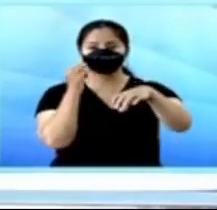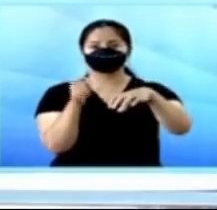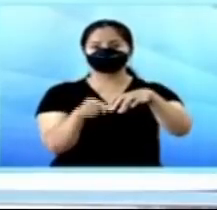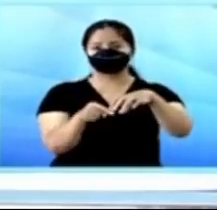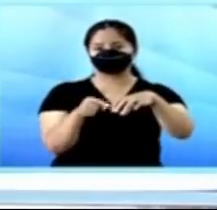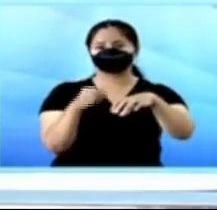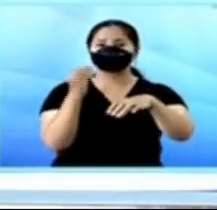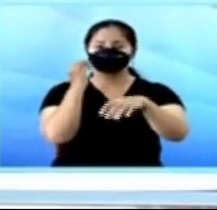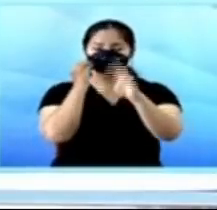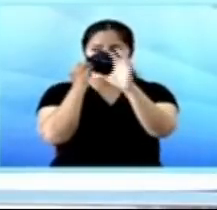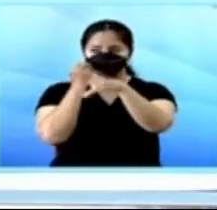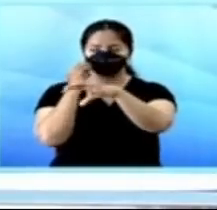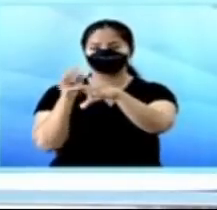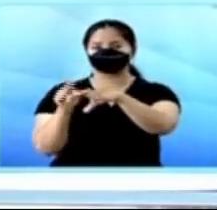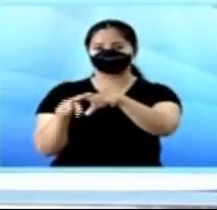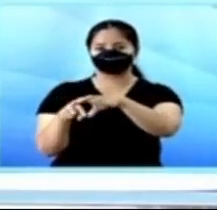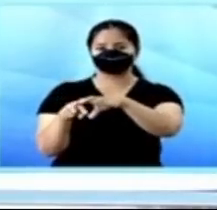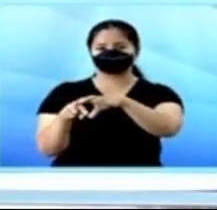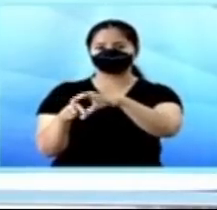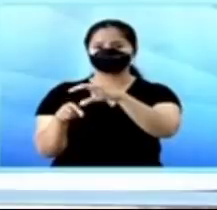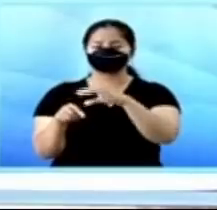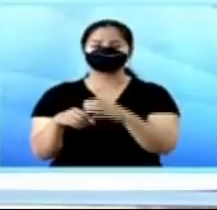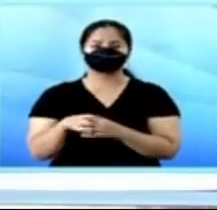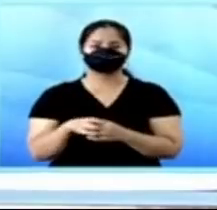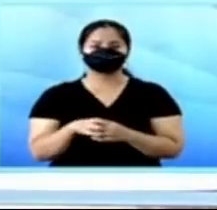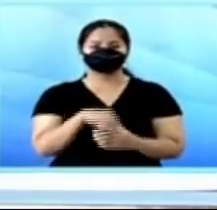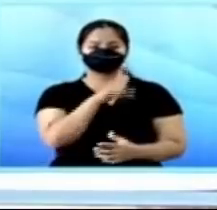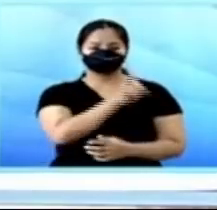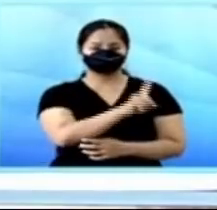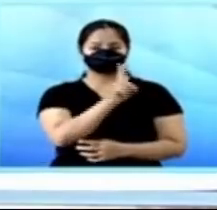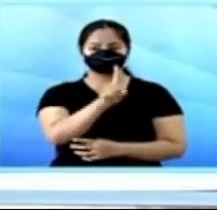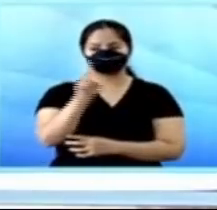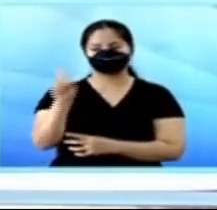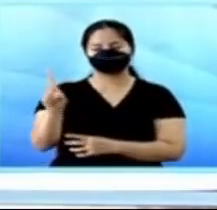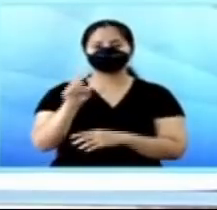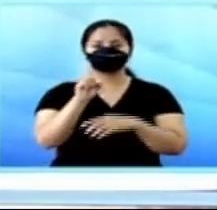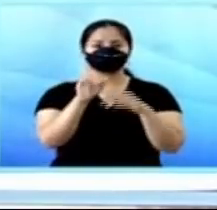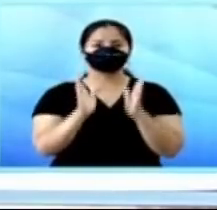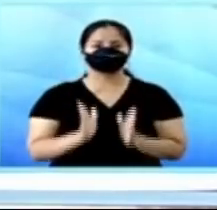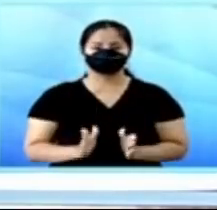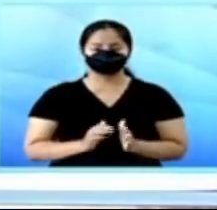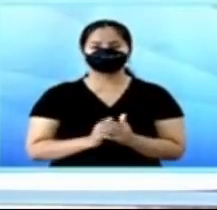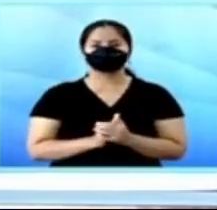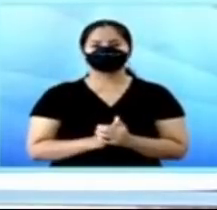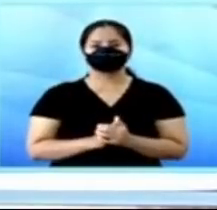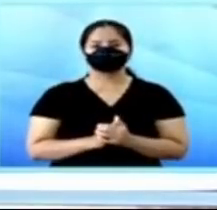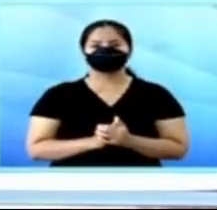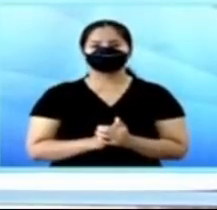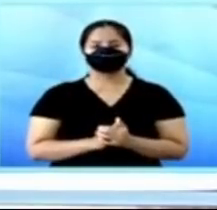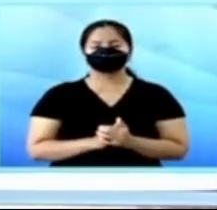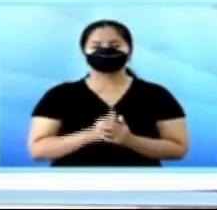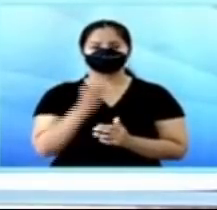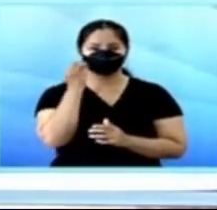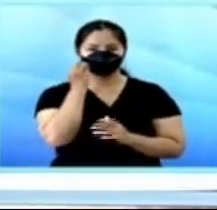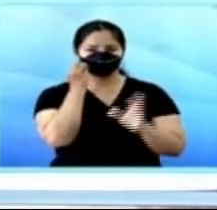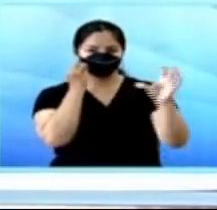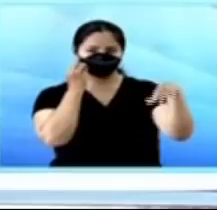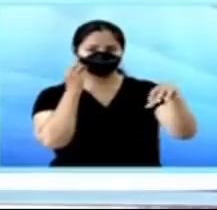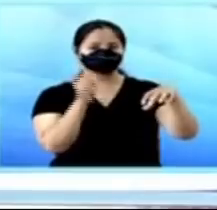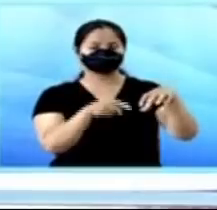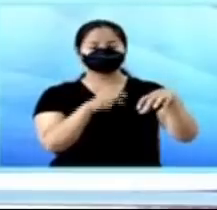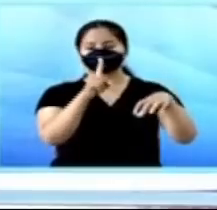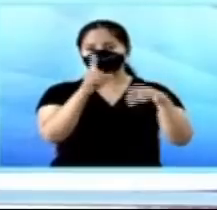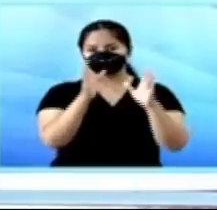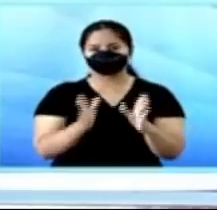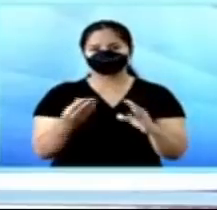าภูมิและบ้านนาเตยบ้านละ1คนและกับบ้านทะเดือเมืองสองคอนั้นก็พบ1ค